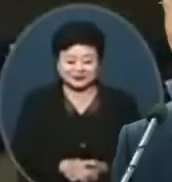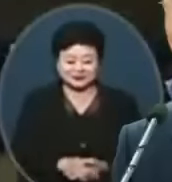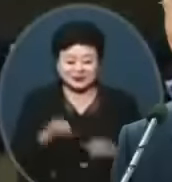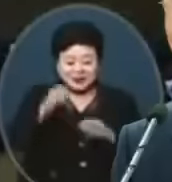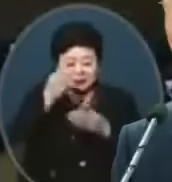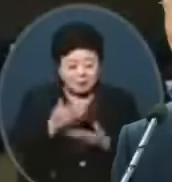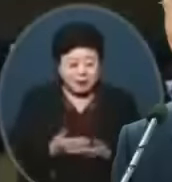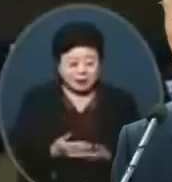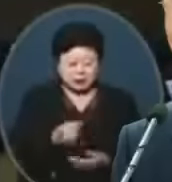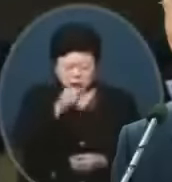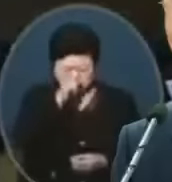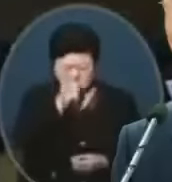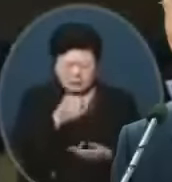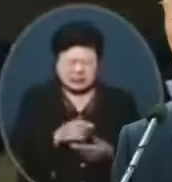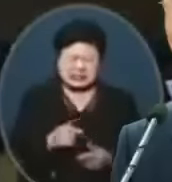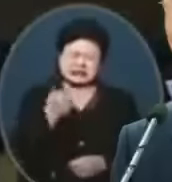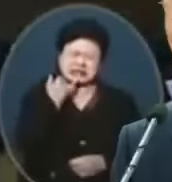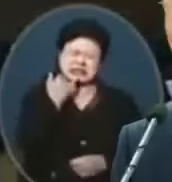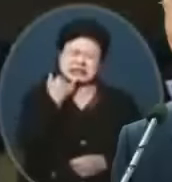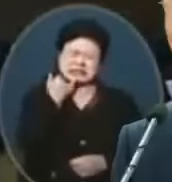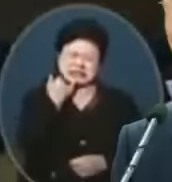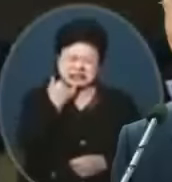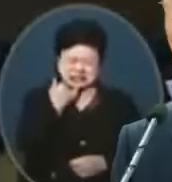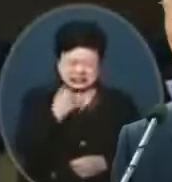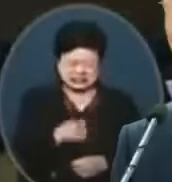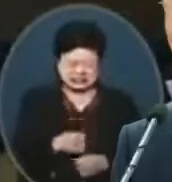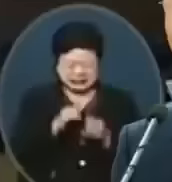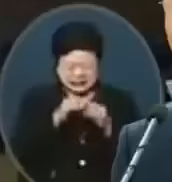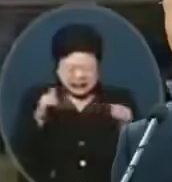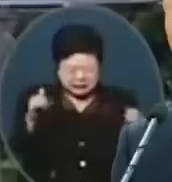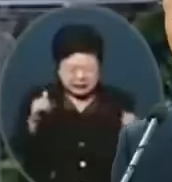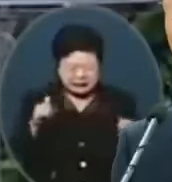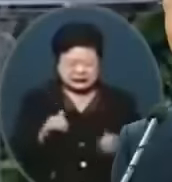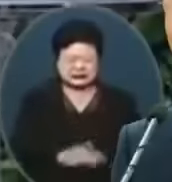응답 받아도 좋고 못 받아도 그뿐이요. 그런 분은